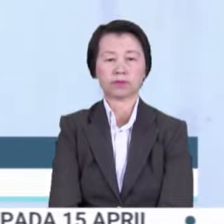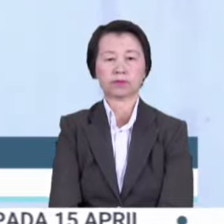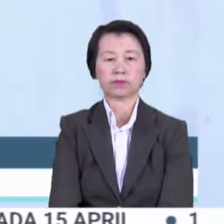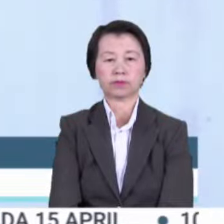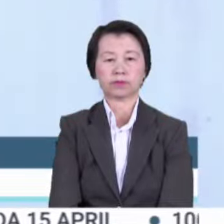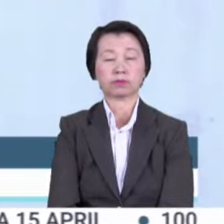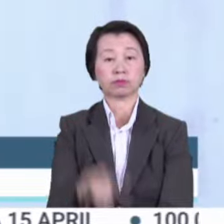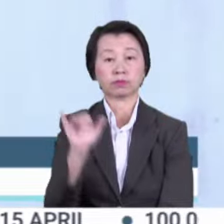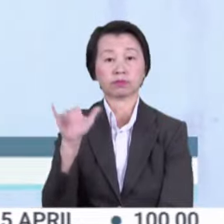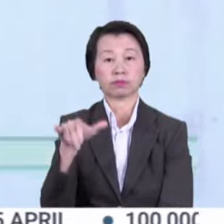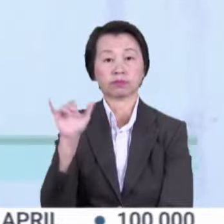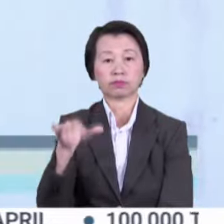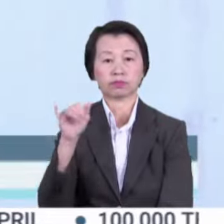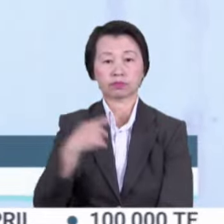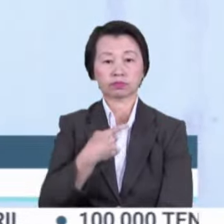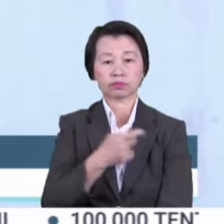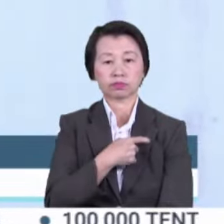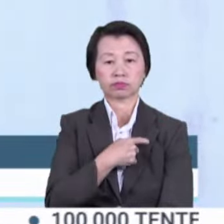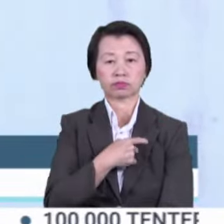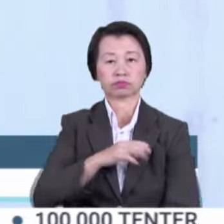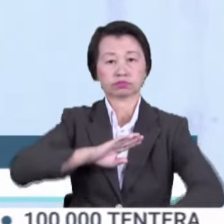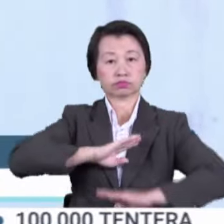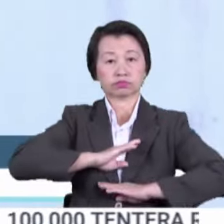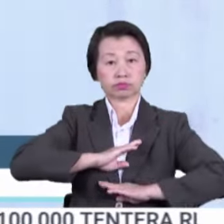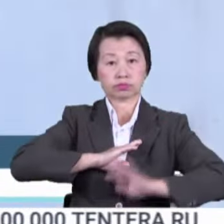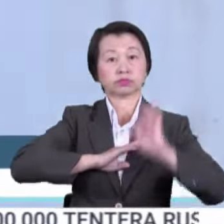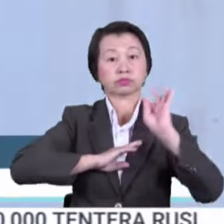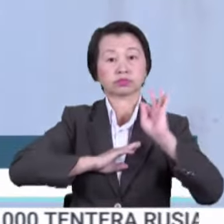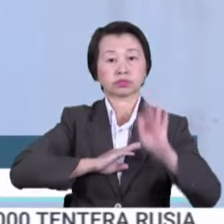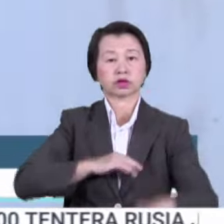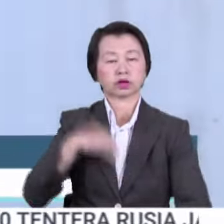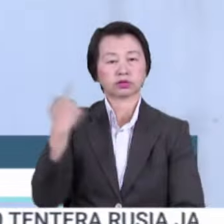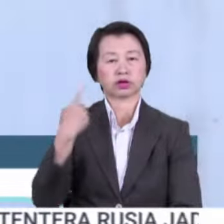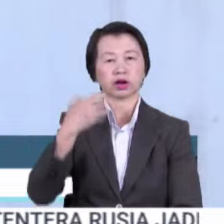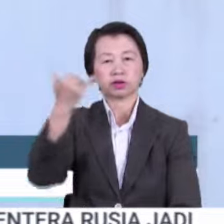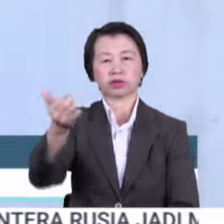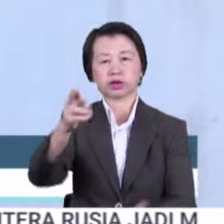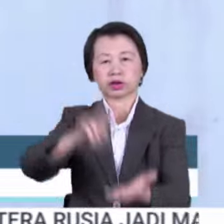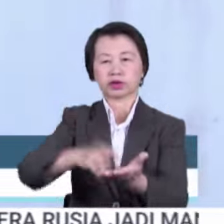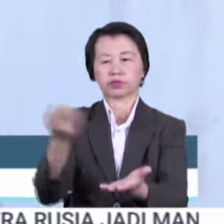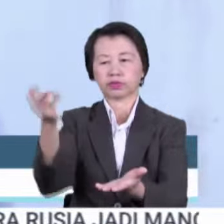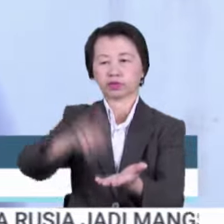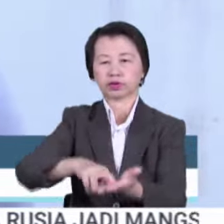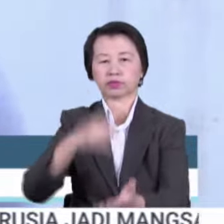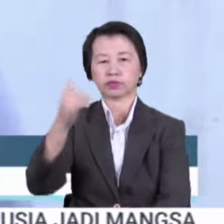ya kita selalu kita bagi sebuah